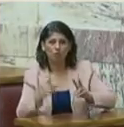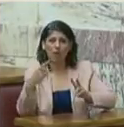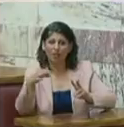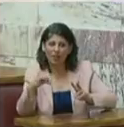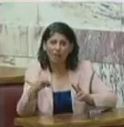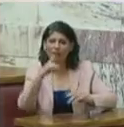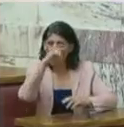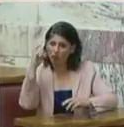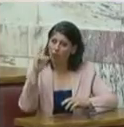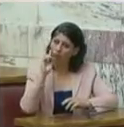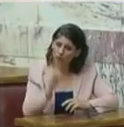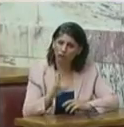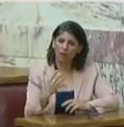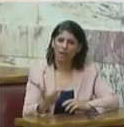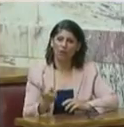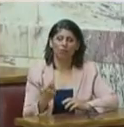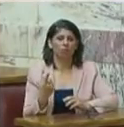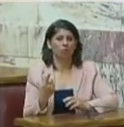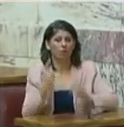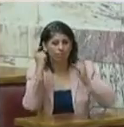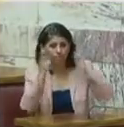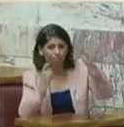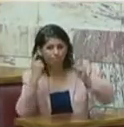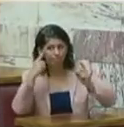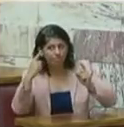δυσκολίες, έχουμε έγνοια για το αύριο αυτού του τόπου.